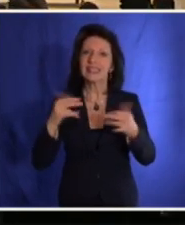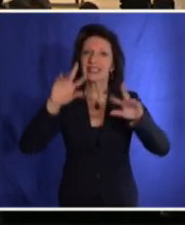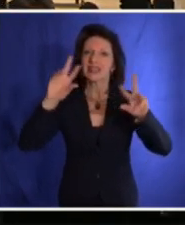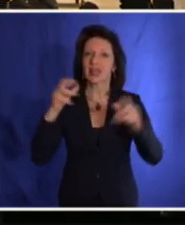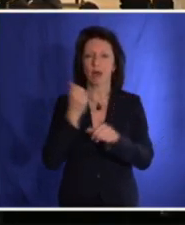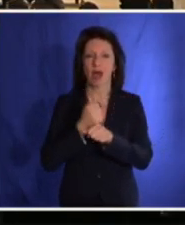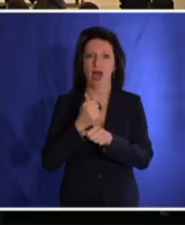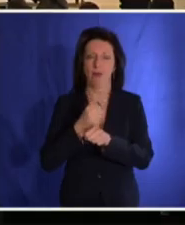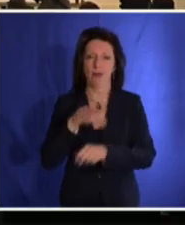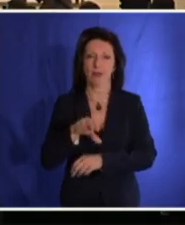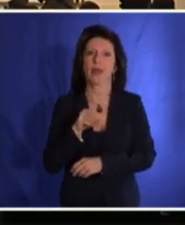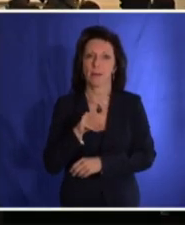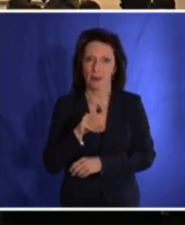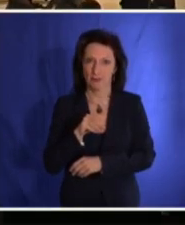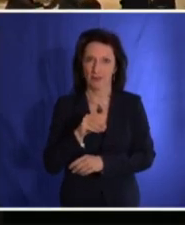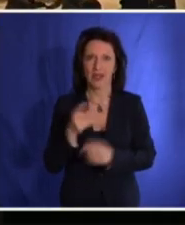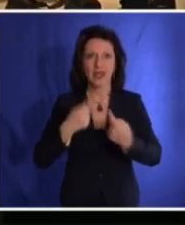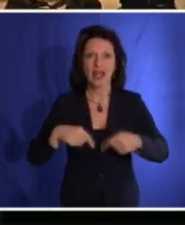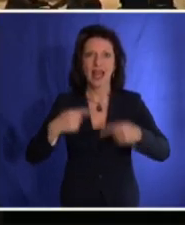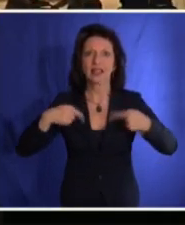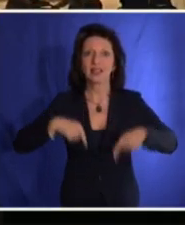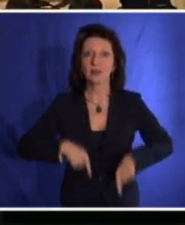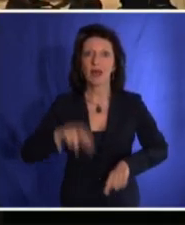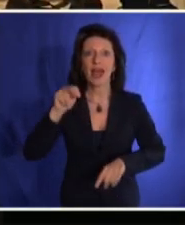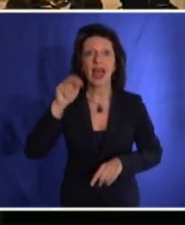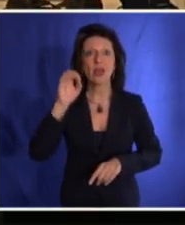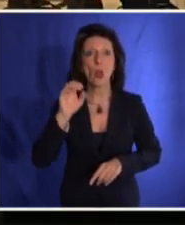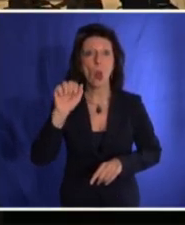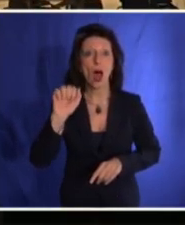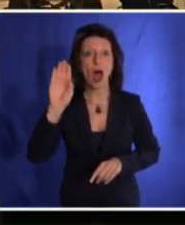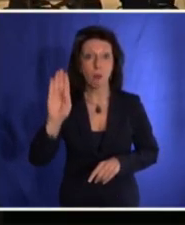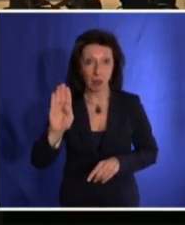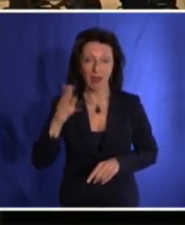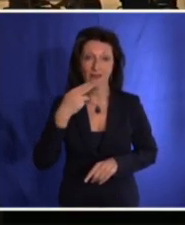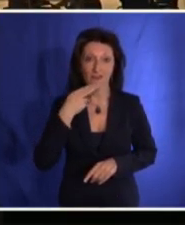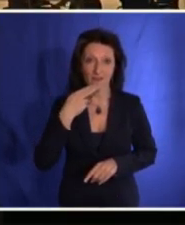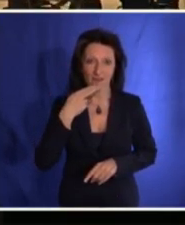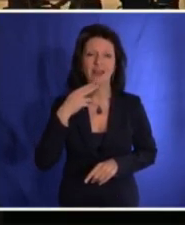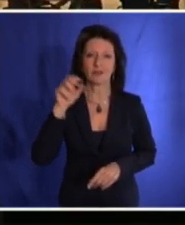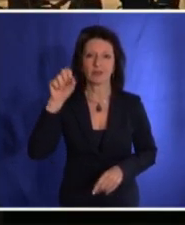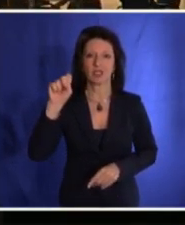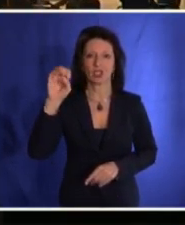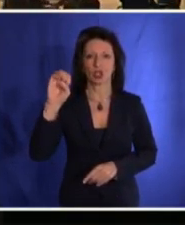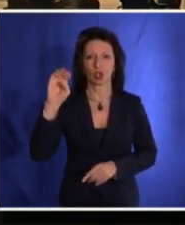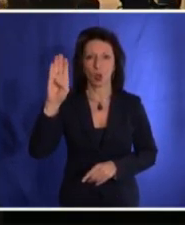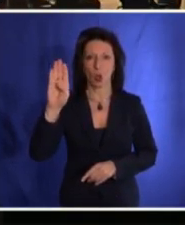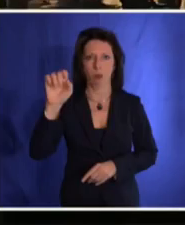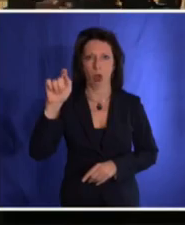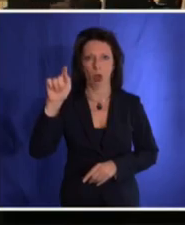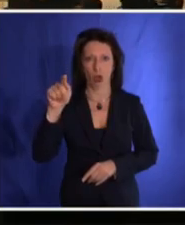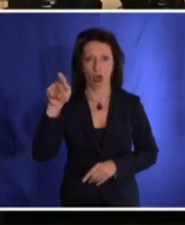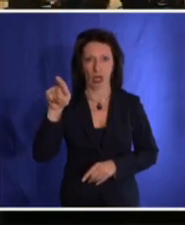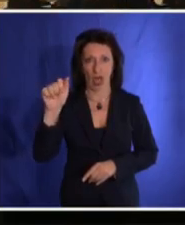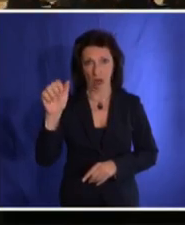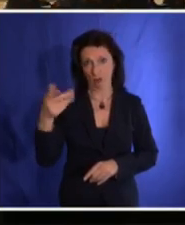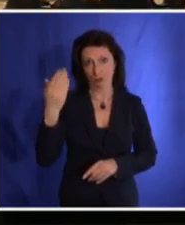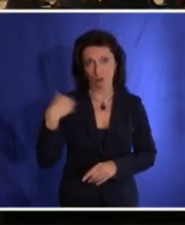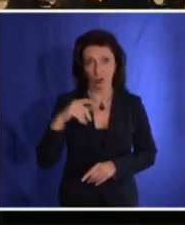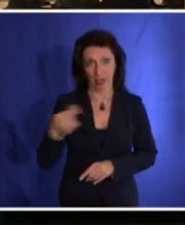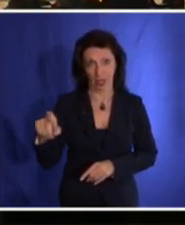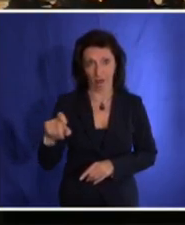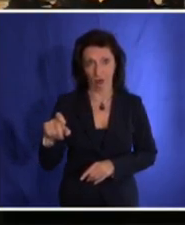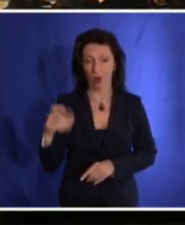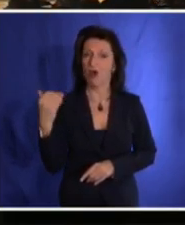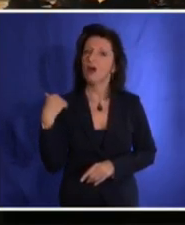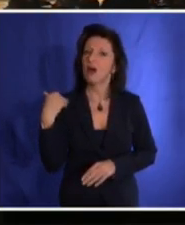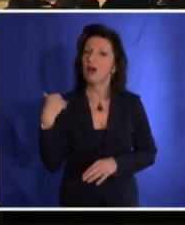Arbeitnehmern, unseren Landesobmann des NÖRBs Wolfgang Sobotka. Erst in der letzten Woche hat der Gemeindegruppentag